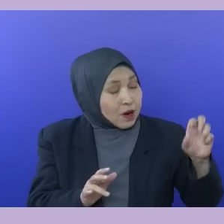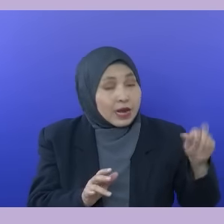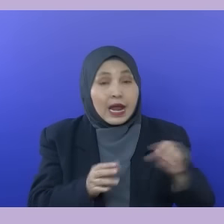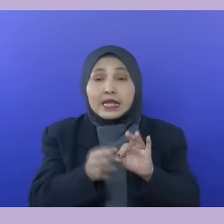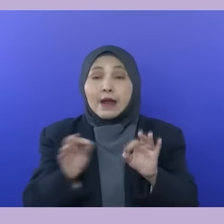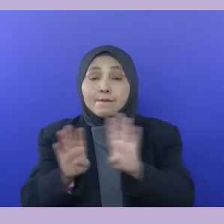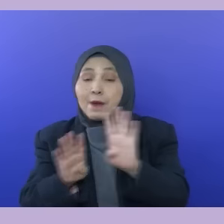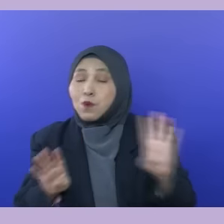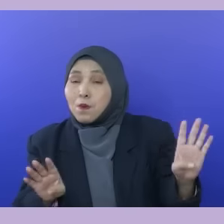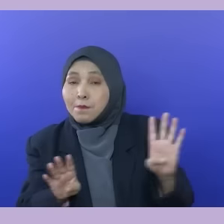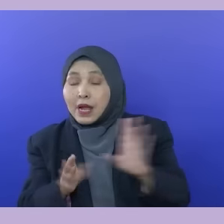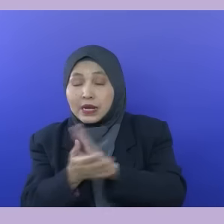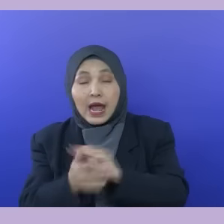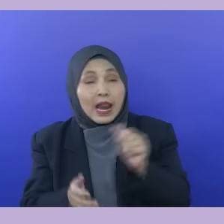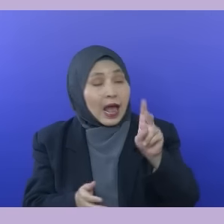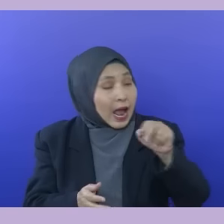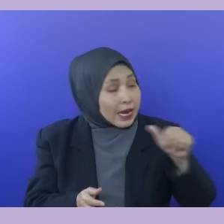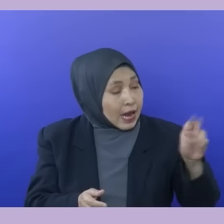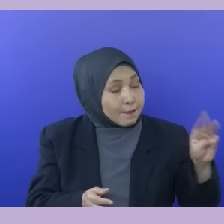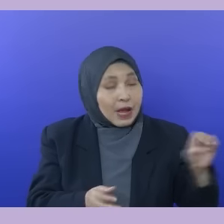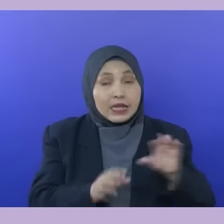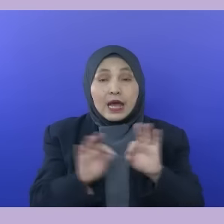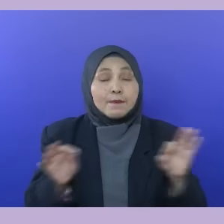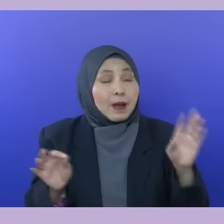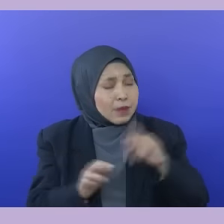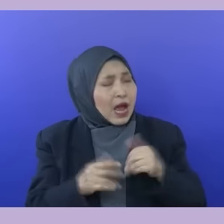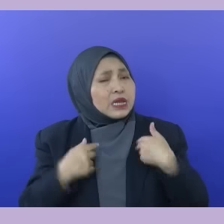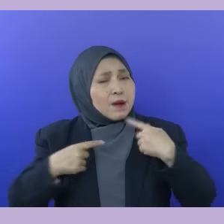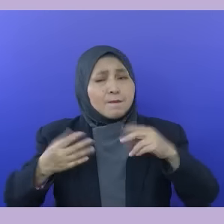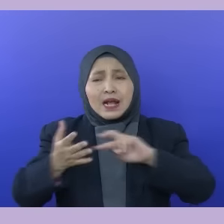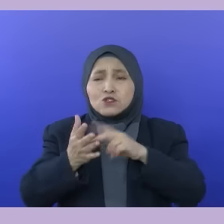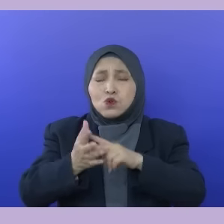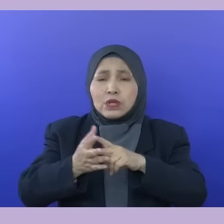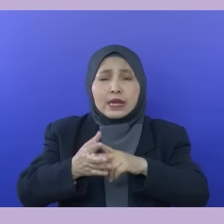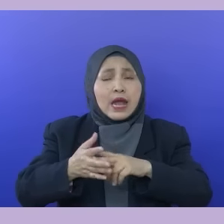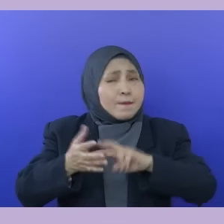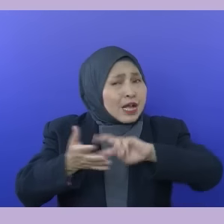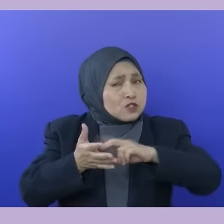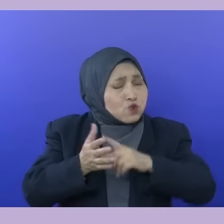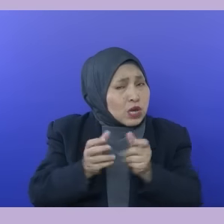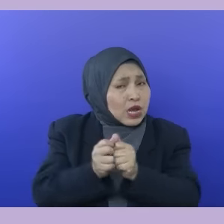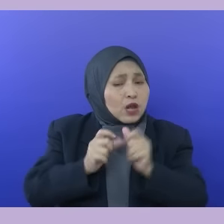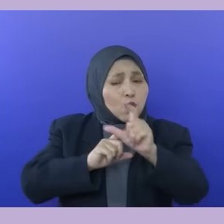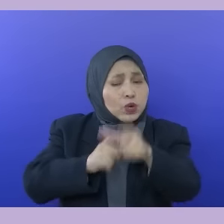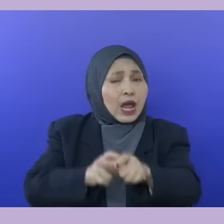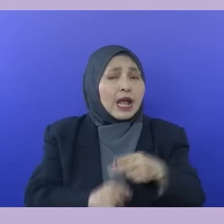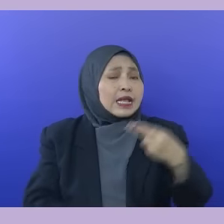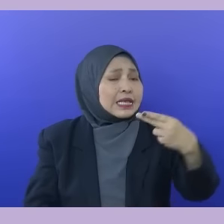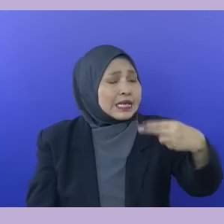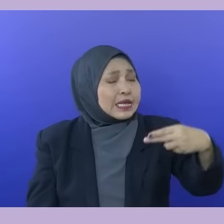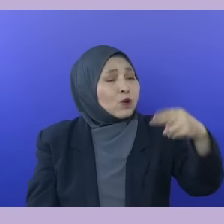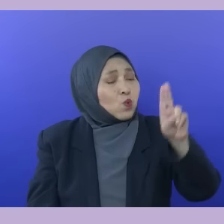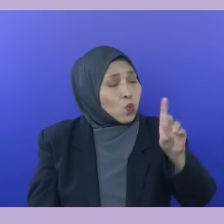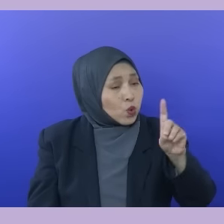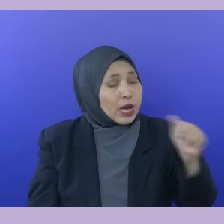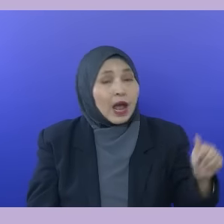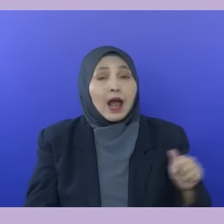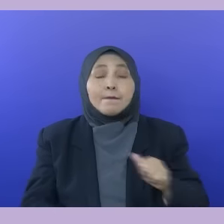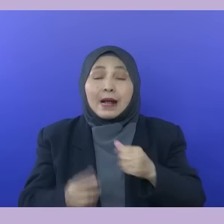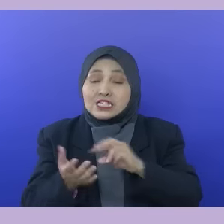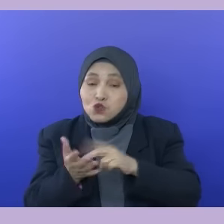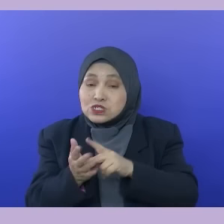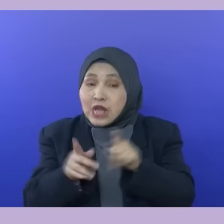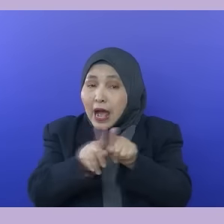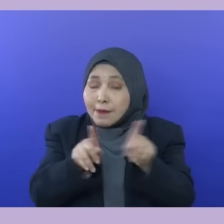44 surah al-an'am ayat 91 yang maksudnya dikaitkan dengan hadiah Ustaz sudah Hidayah ada kaitan dengan hadiah